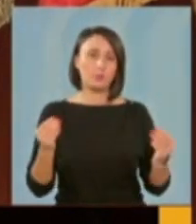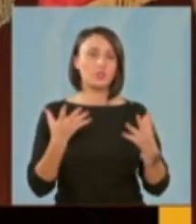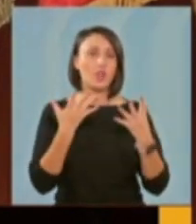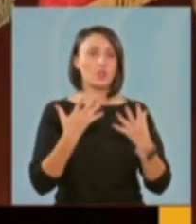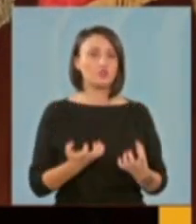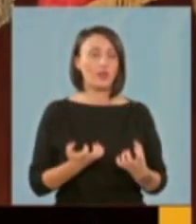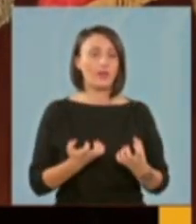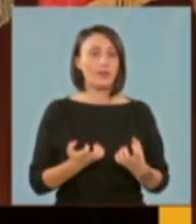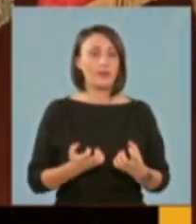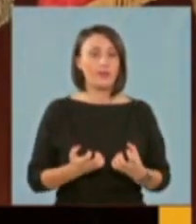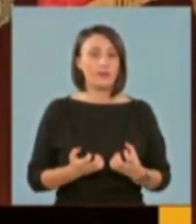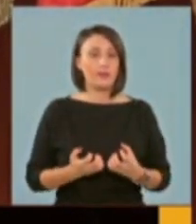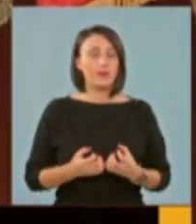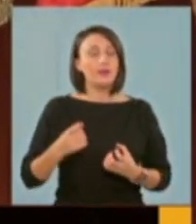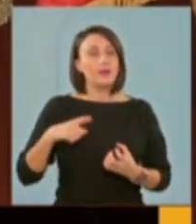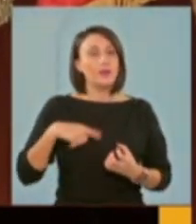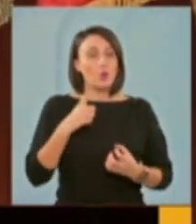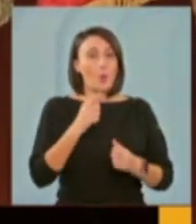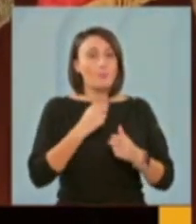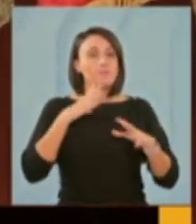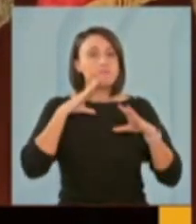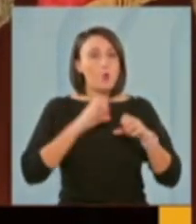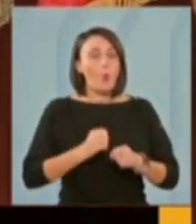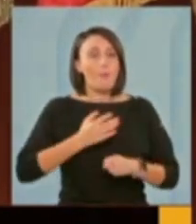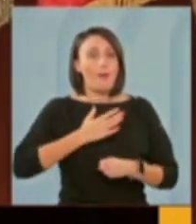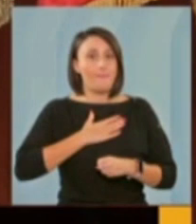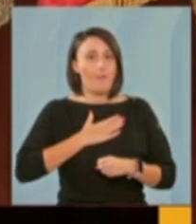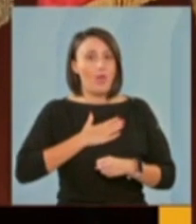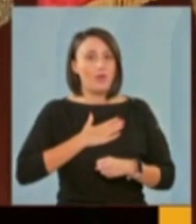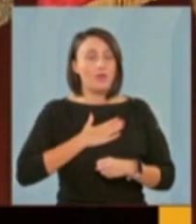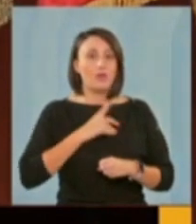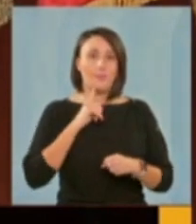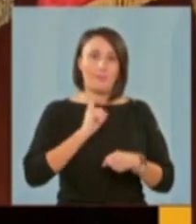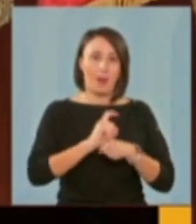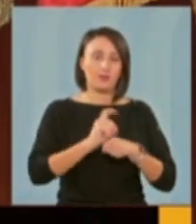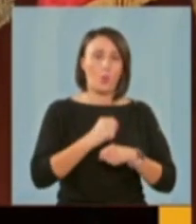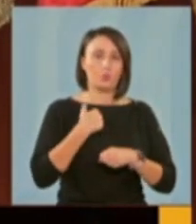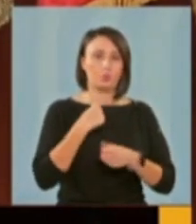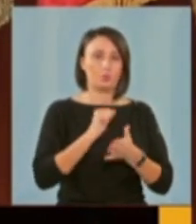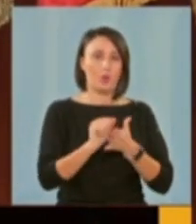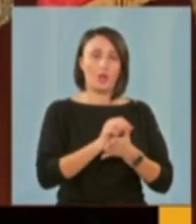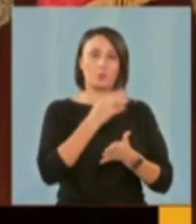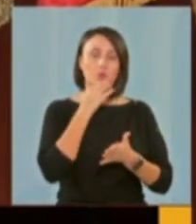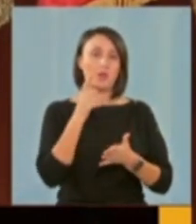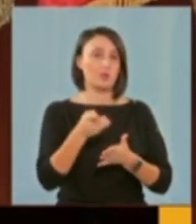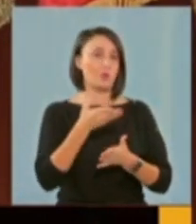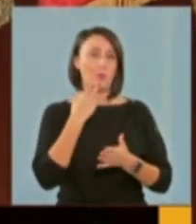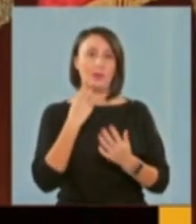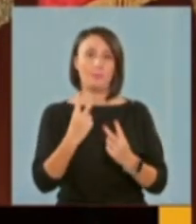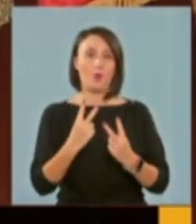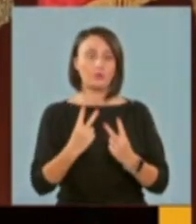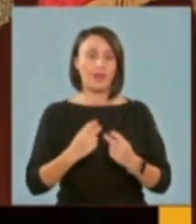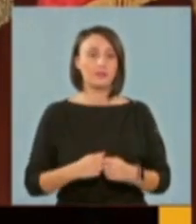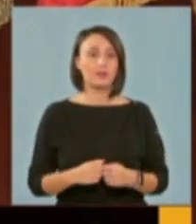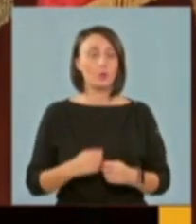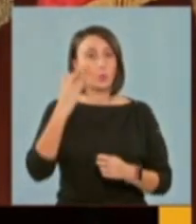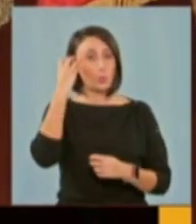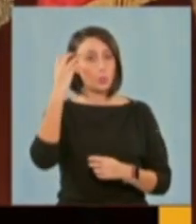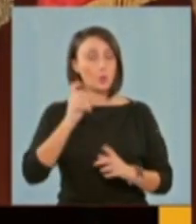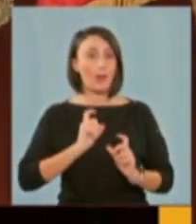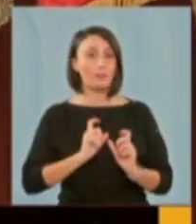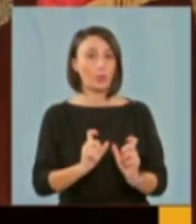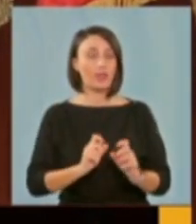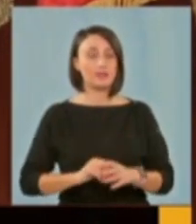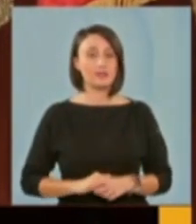ce este una din preocupările mele. M-a criticat un jurnalist că a spus că asta nu e foarte important, cultura de